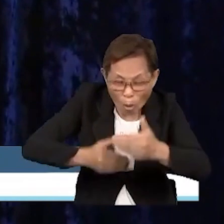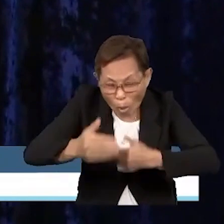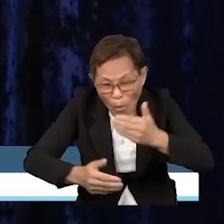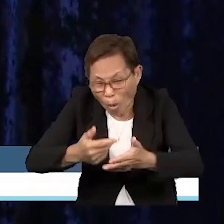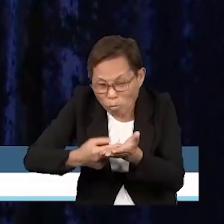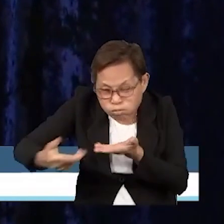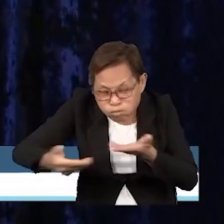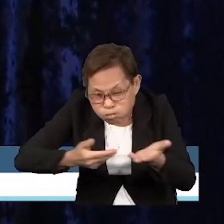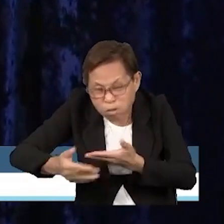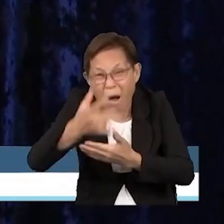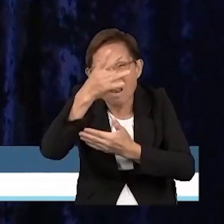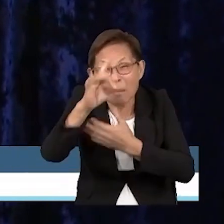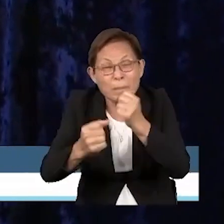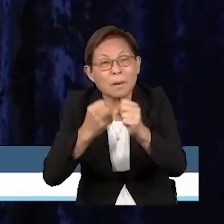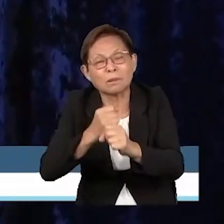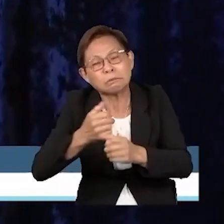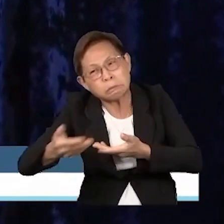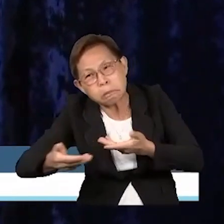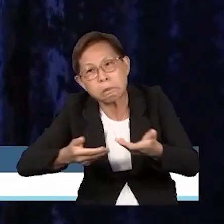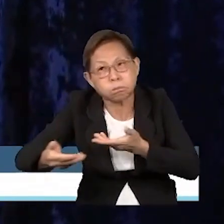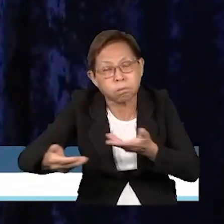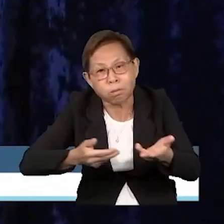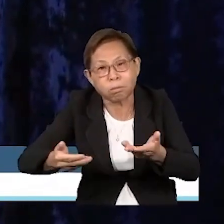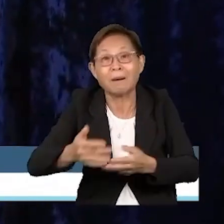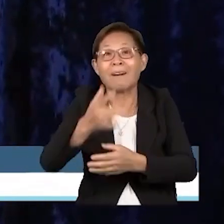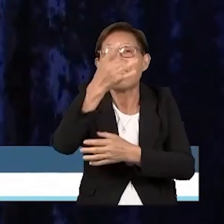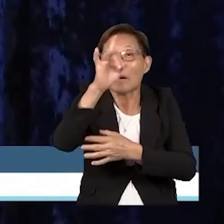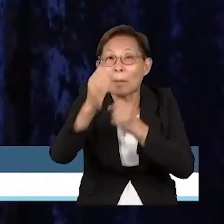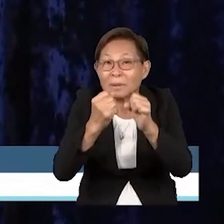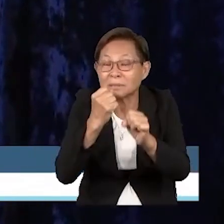negosiasi. 18 tahun.